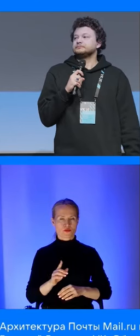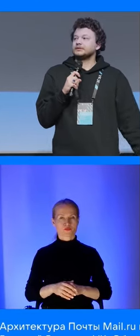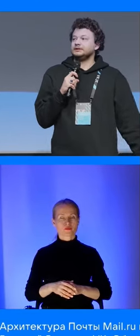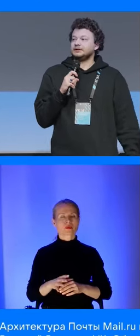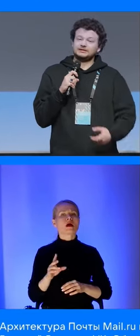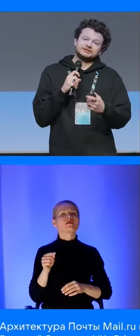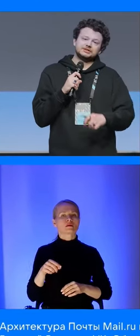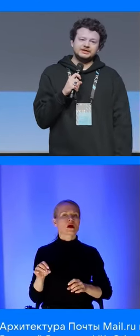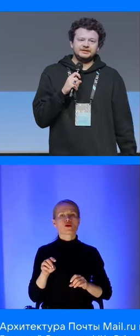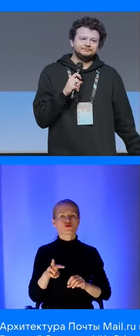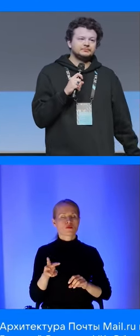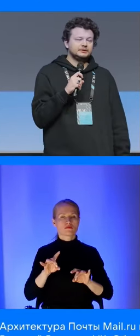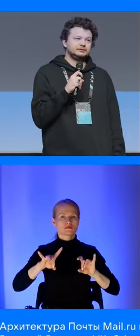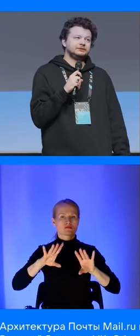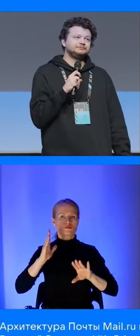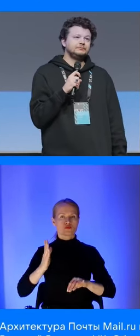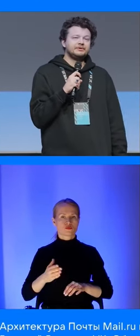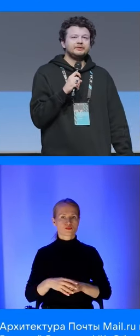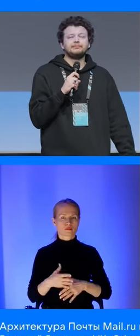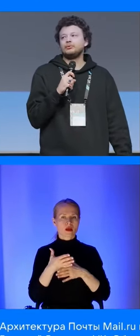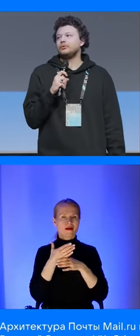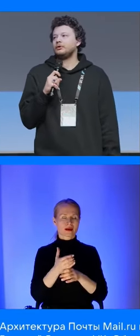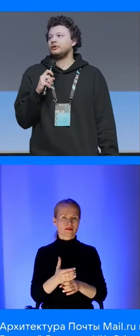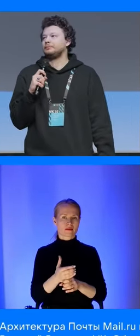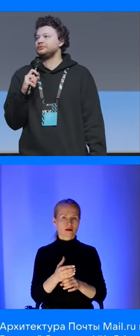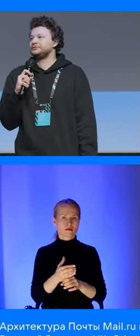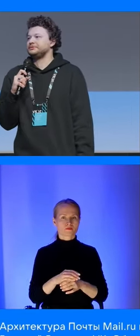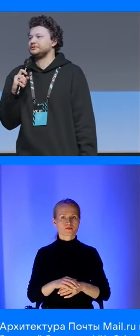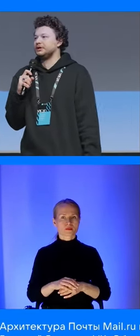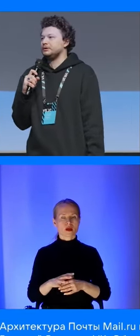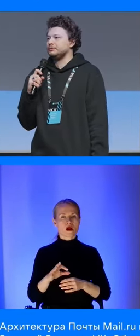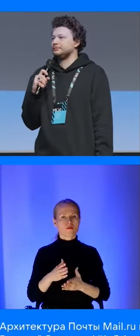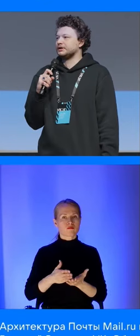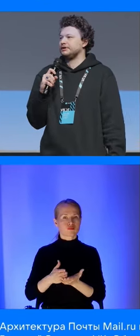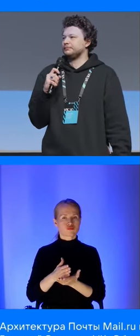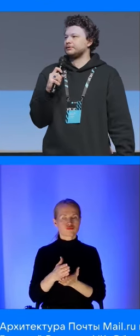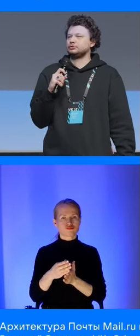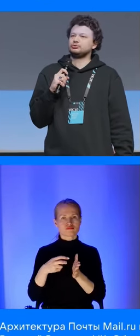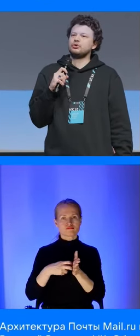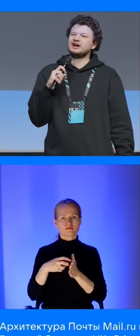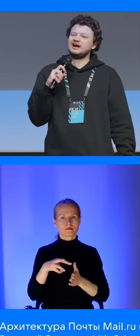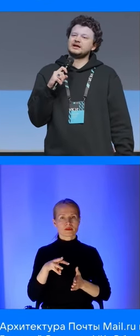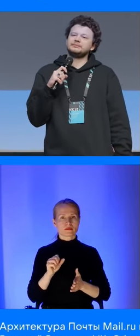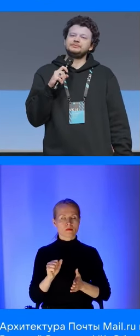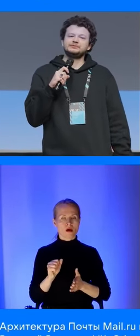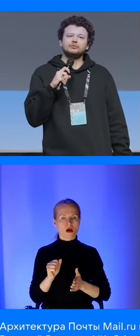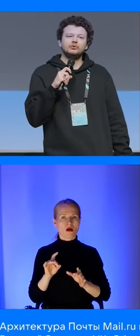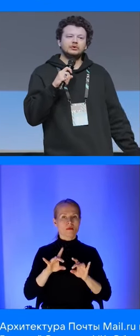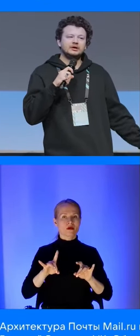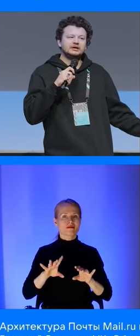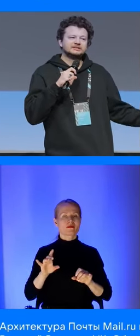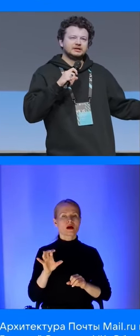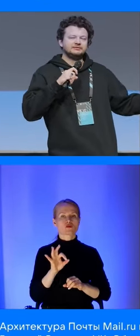поговорим? Краткое содержание. Мы поговорим про путь письма, мы поговорим про то, как